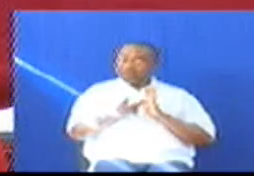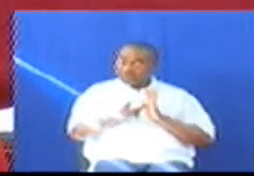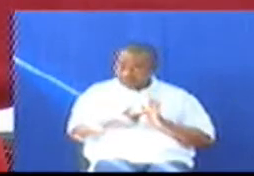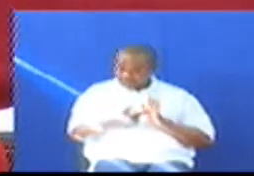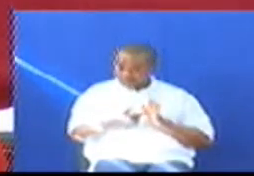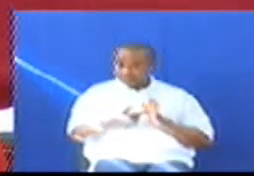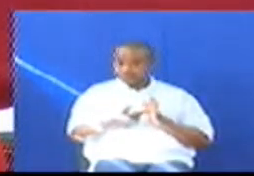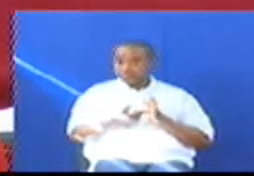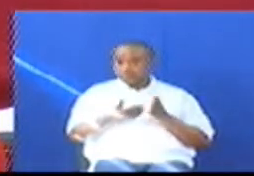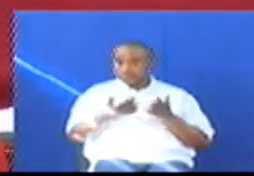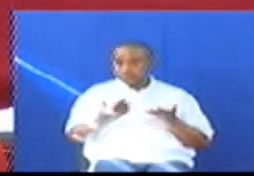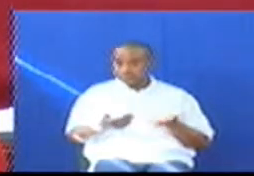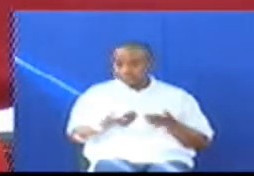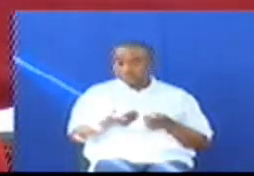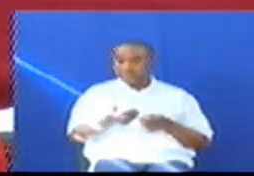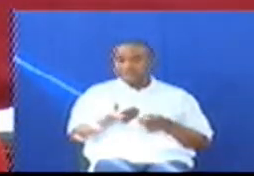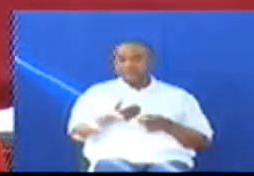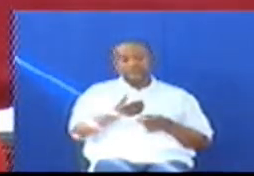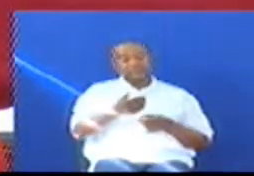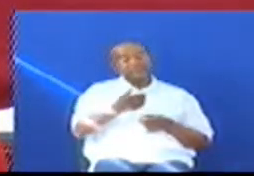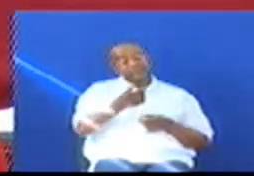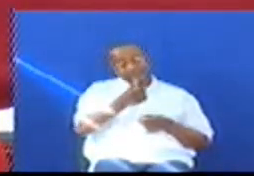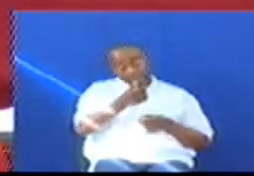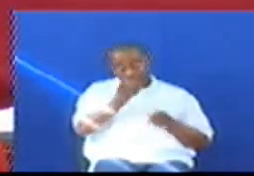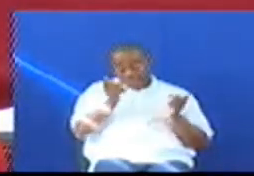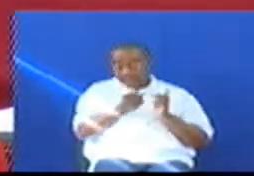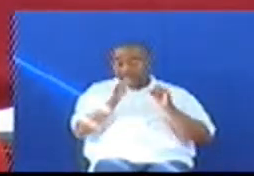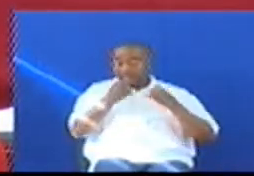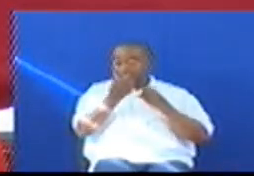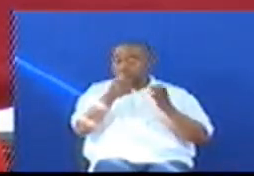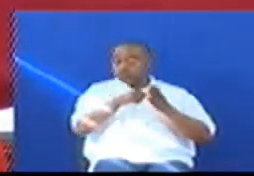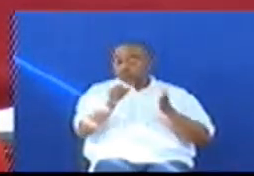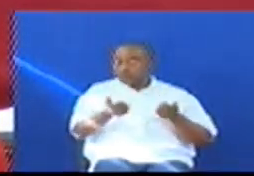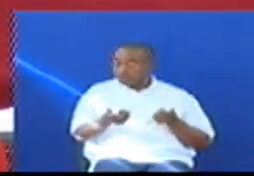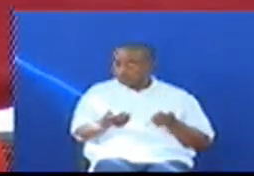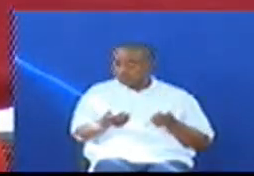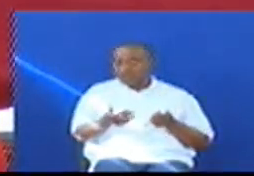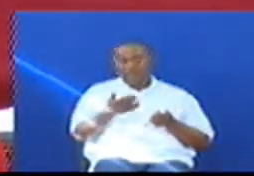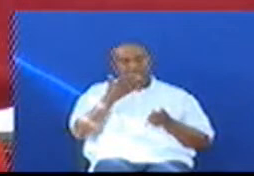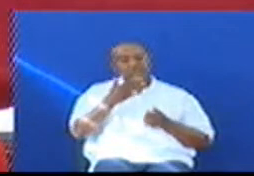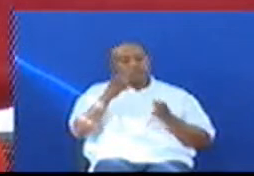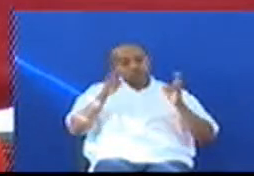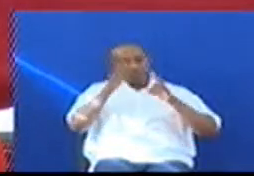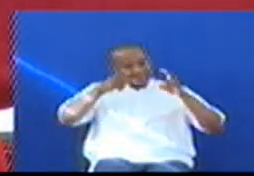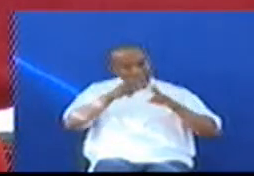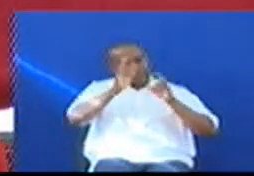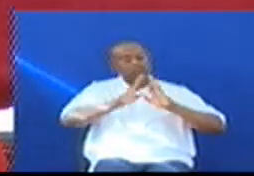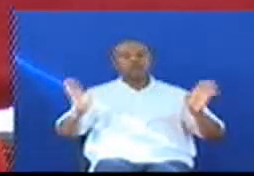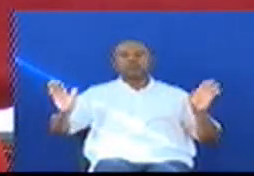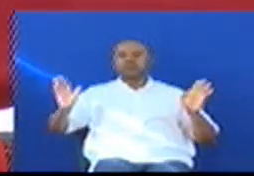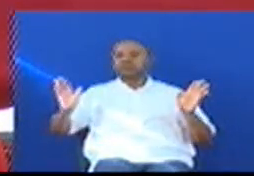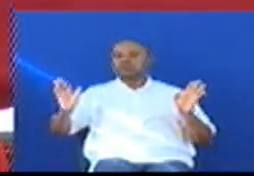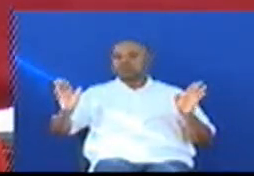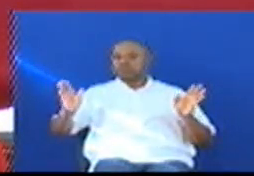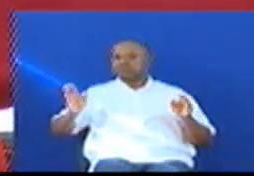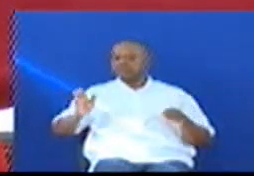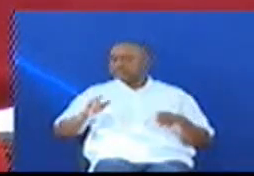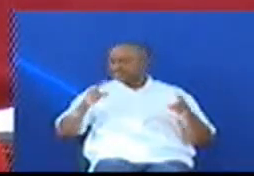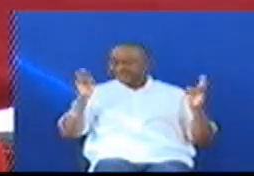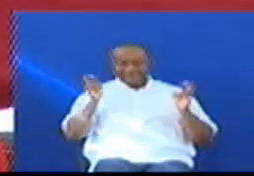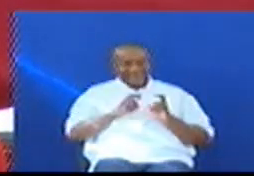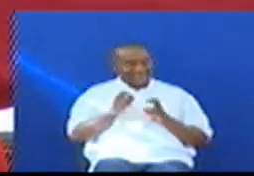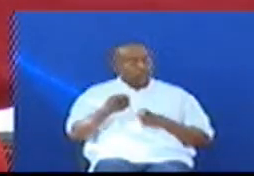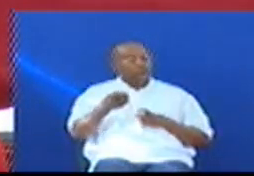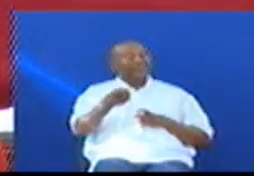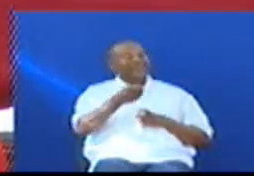maneno manne tu, kata. Sasa sijui hii kata imeishia wapi. Wanadai madeni makubwa